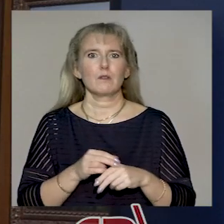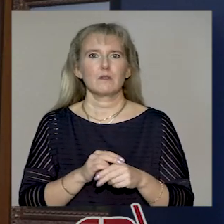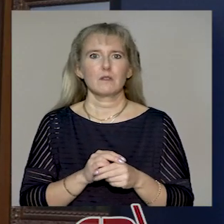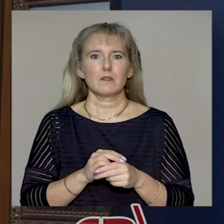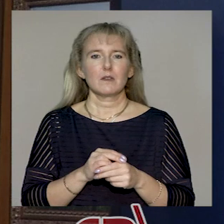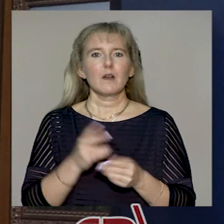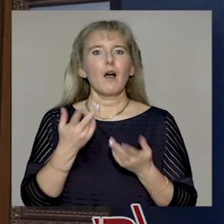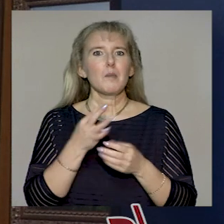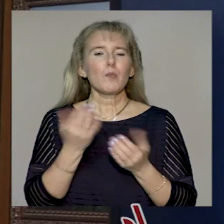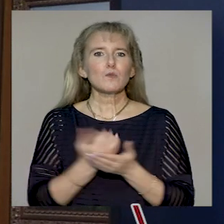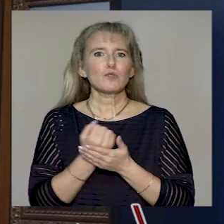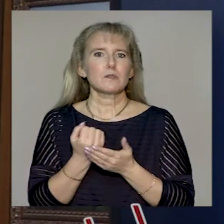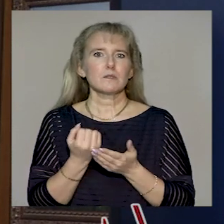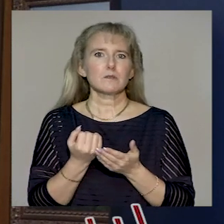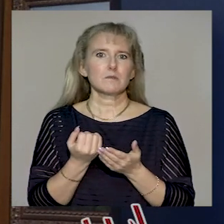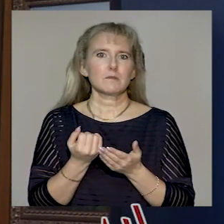ней, они